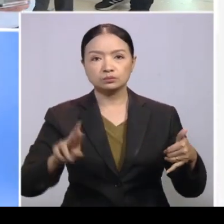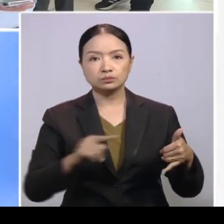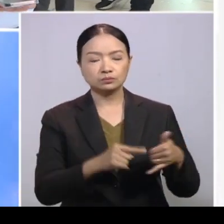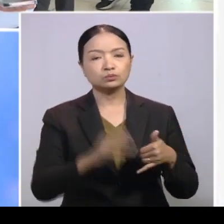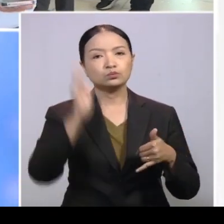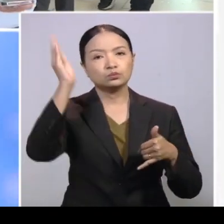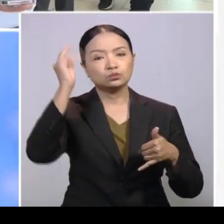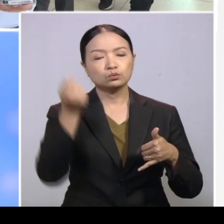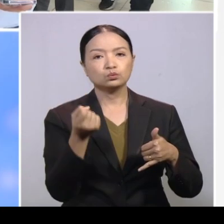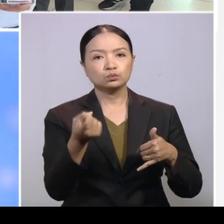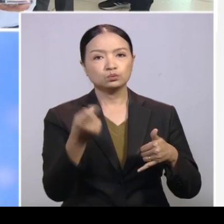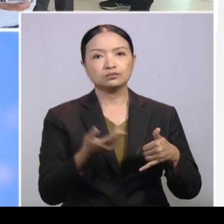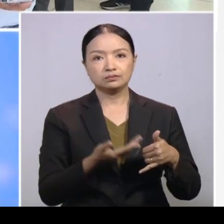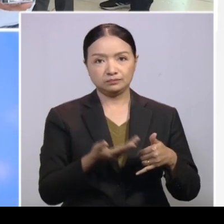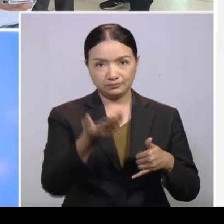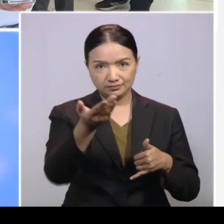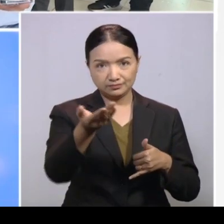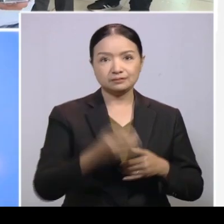เชิญค่ะ